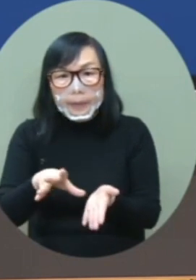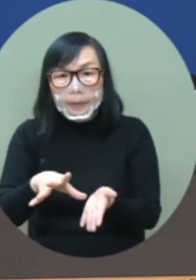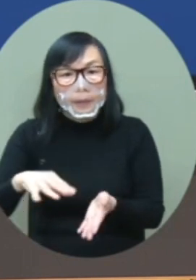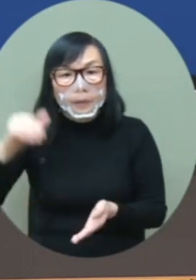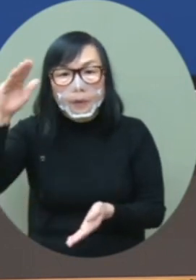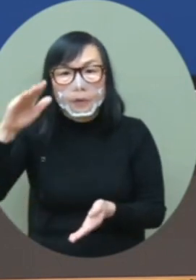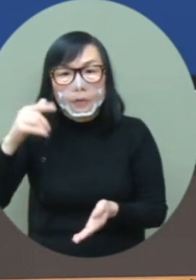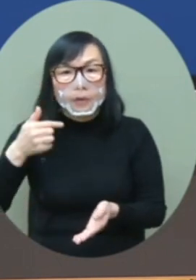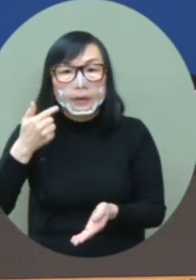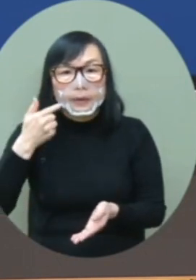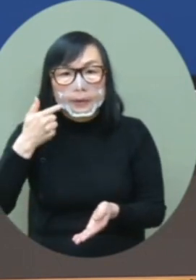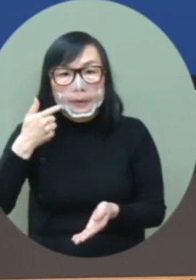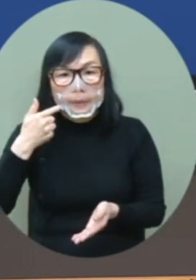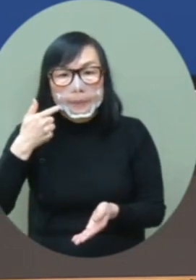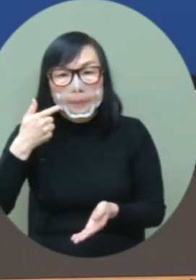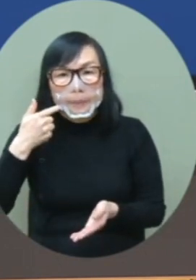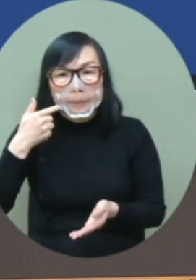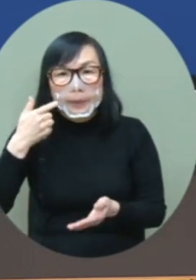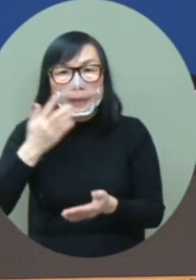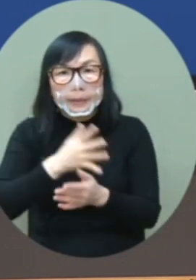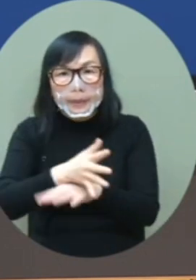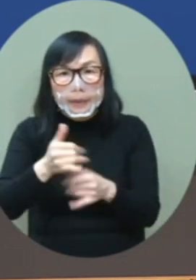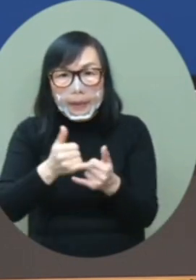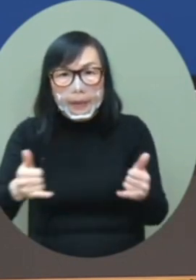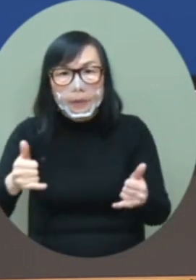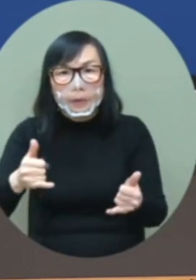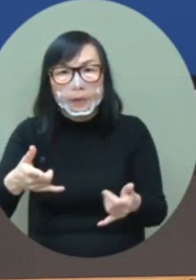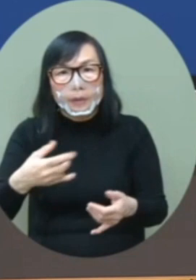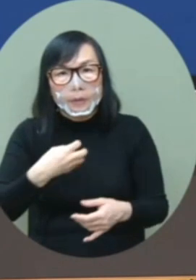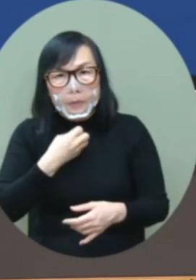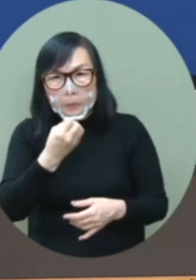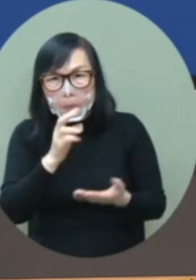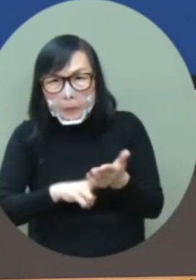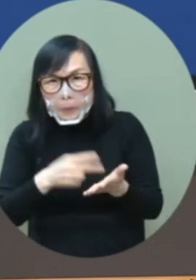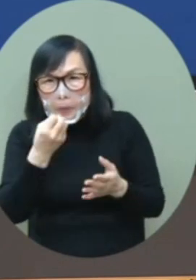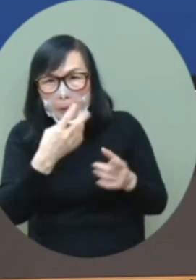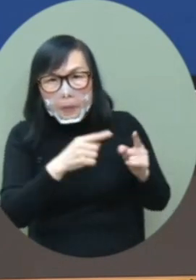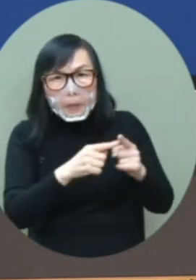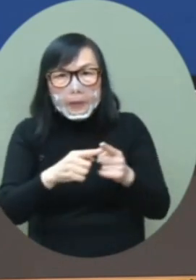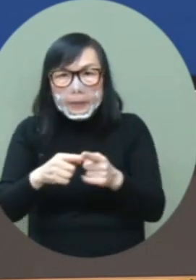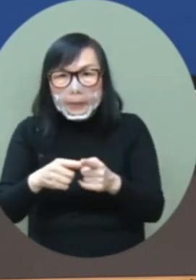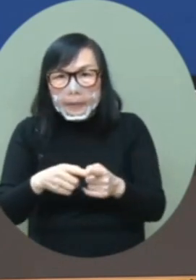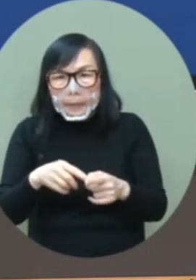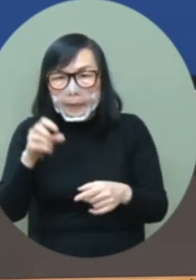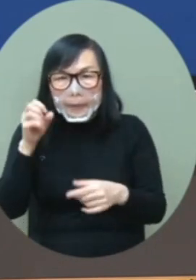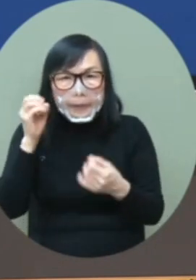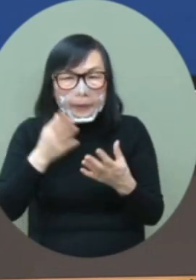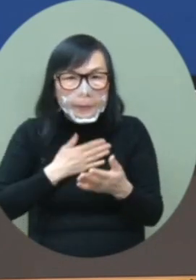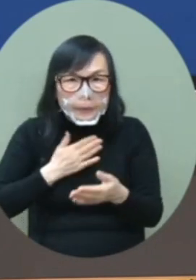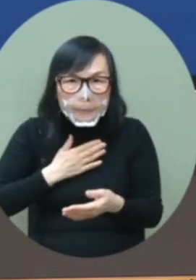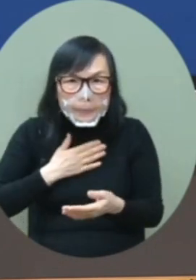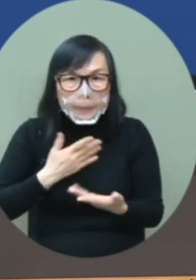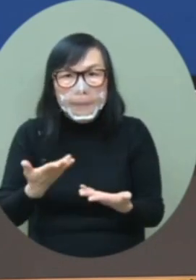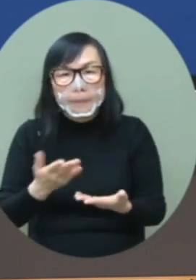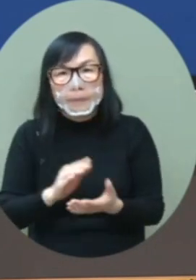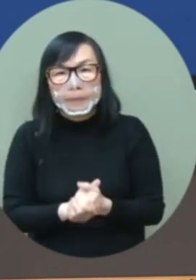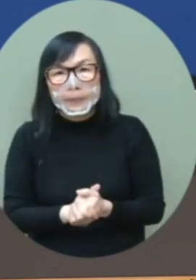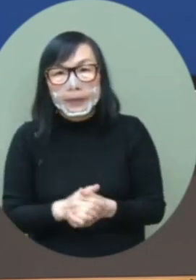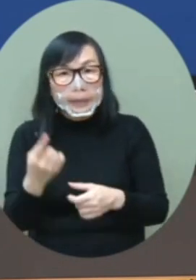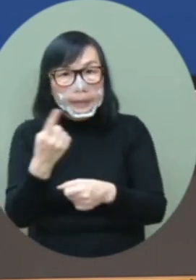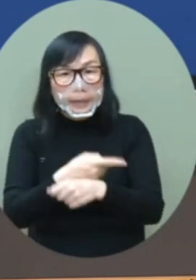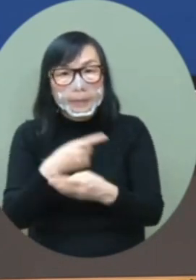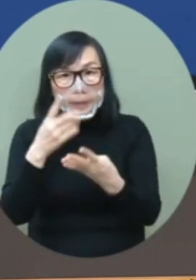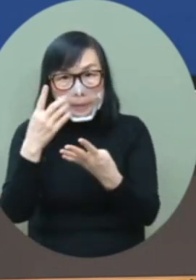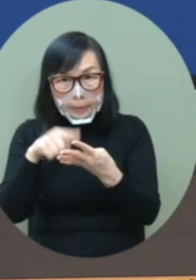再收緊啲社交距離措施。我相信市民對呢樣嘢都會好有意見或者好擔心，咁所以暫時喺四